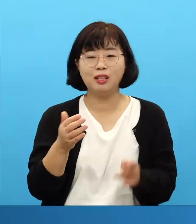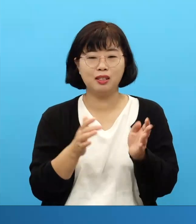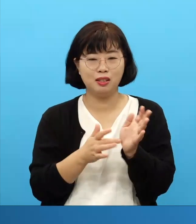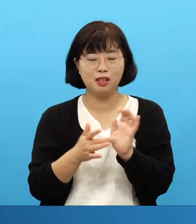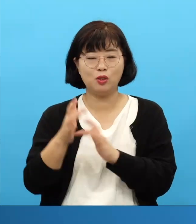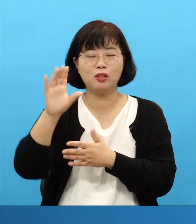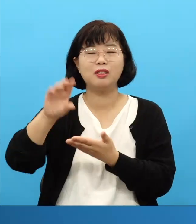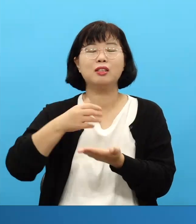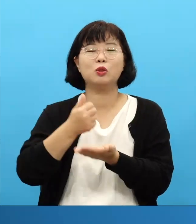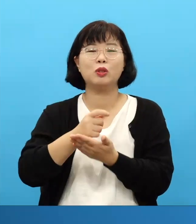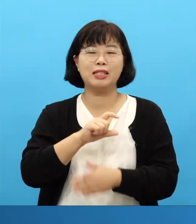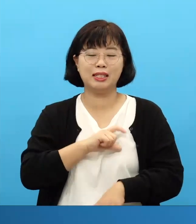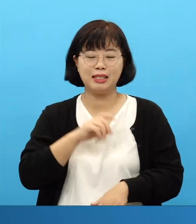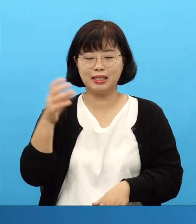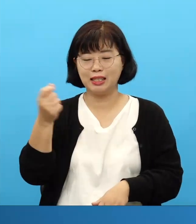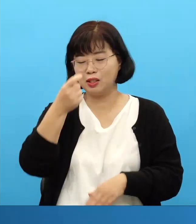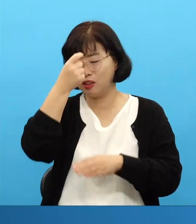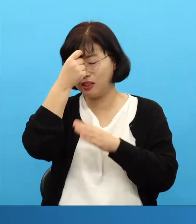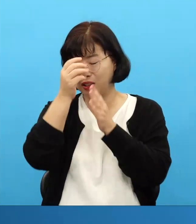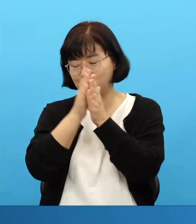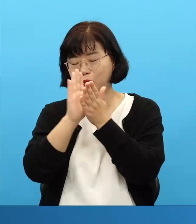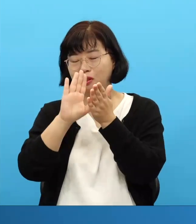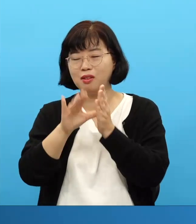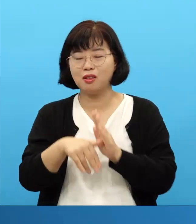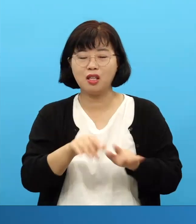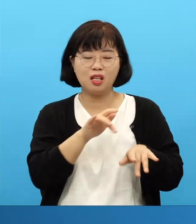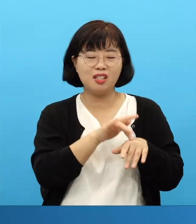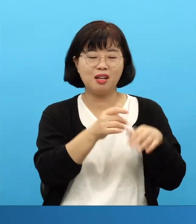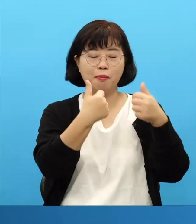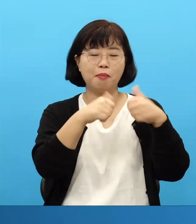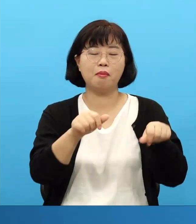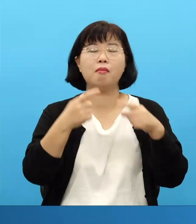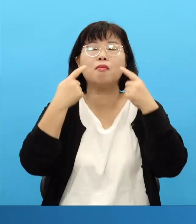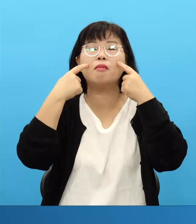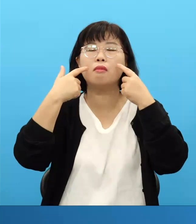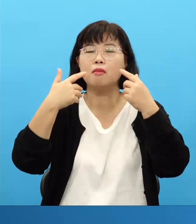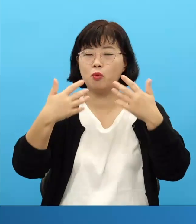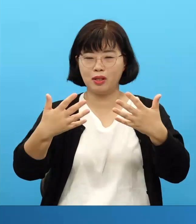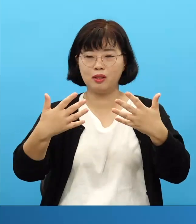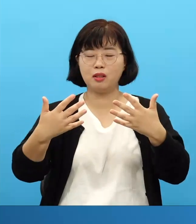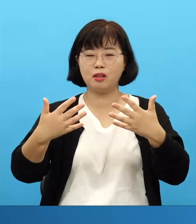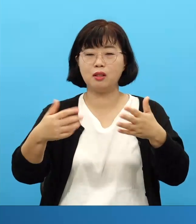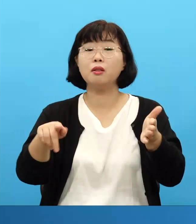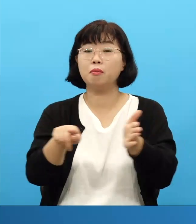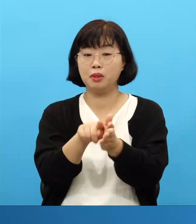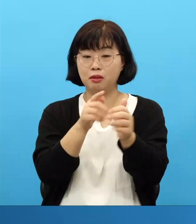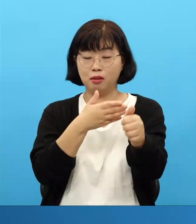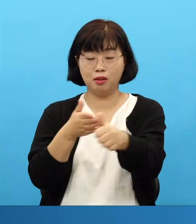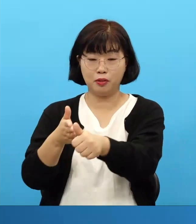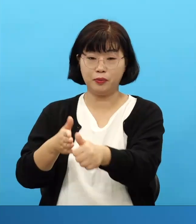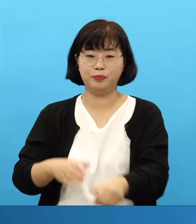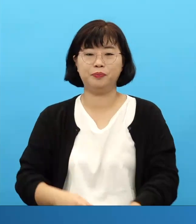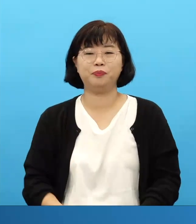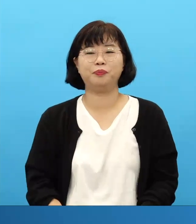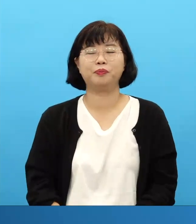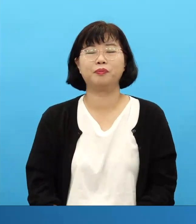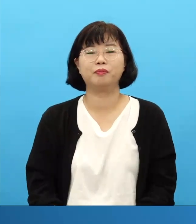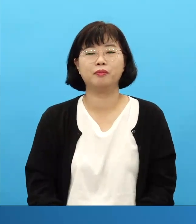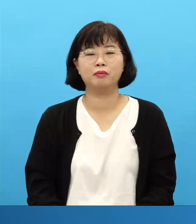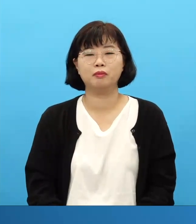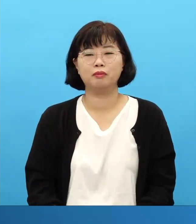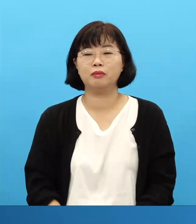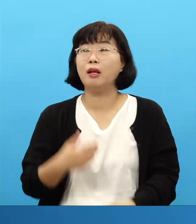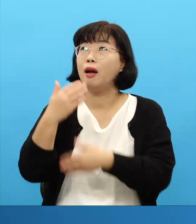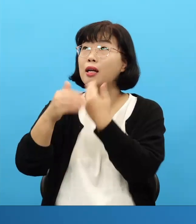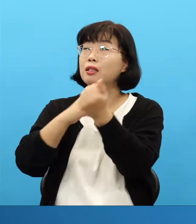모르고 있겠지만 흑암 세력은 끊깁니다. You may be unaware of this, but when you pray in the name of the resurrected Lord, the forces of darkness are broken. That's what happens. 능력으로